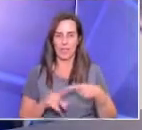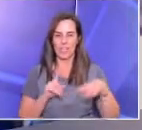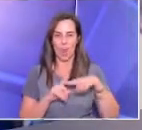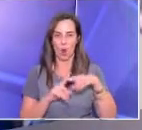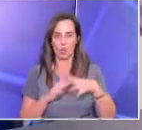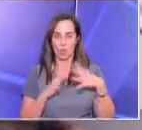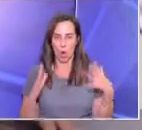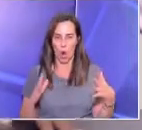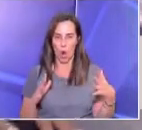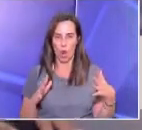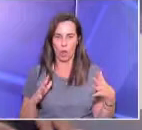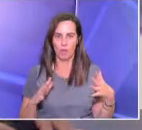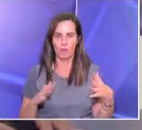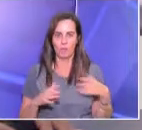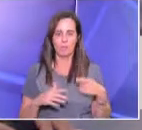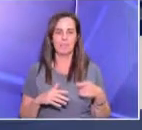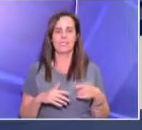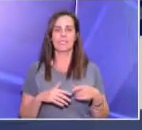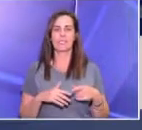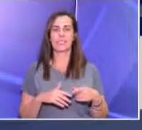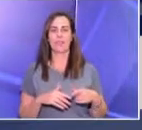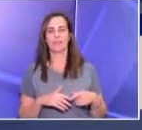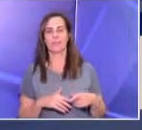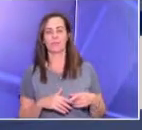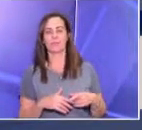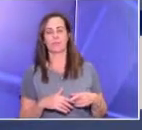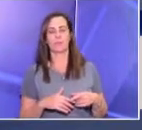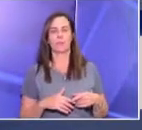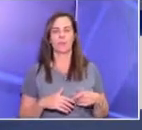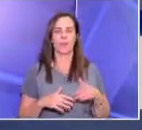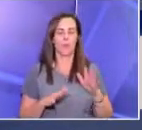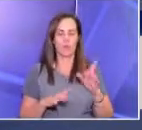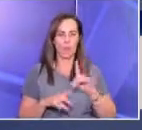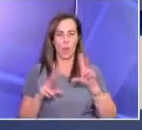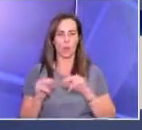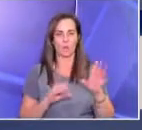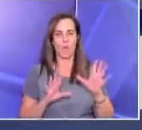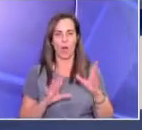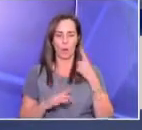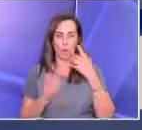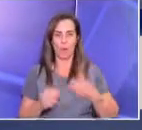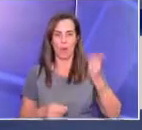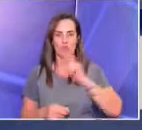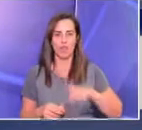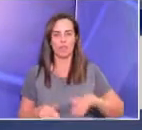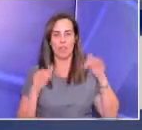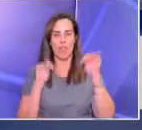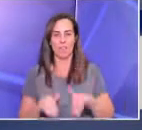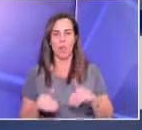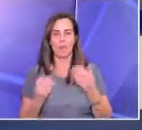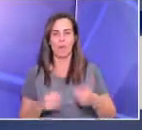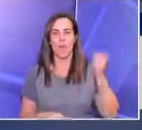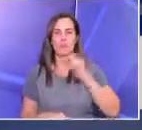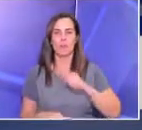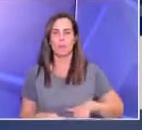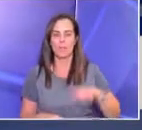יתרון מאוד גדול זה בבחירות. בנקר. זה בנקר. מאוד התערער העניין הזה. אנחנו רואים הרבה ראשי עיר שנפלו ורבה ראשי